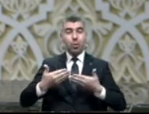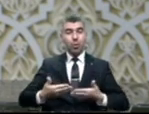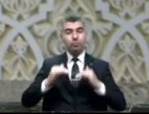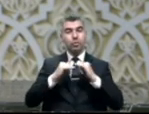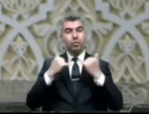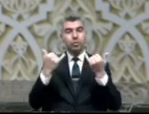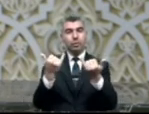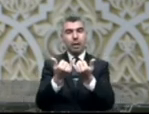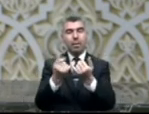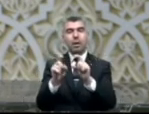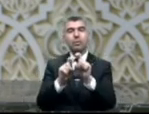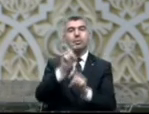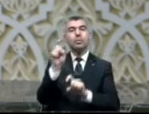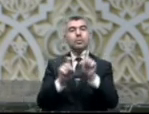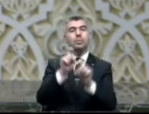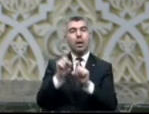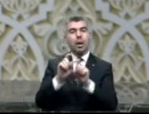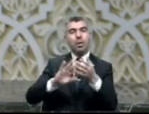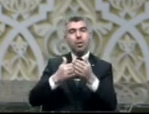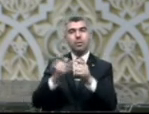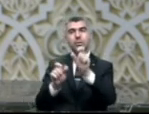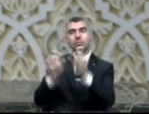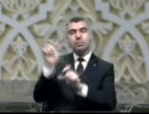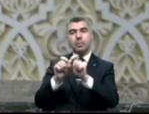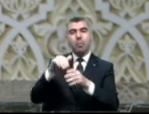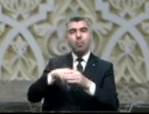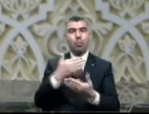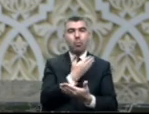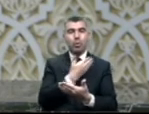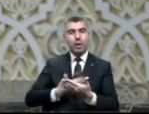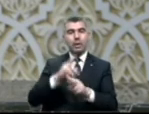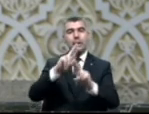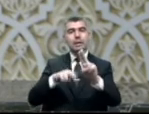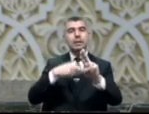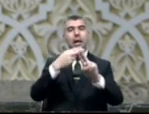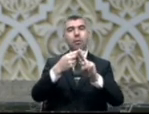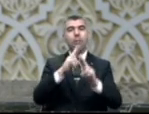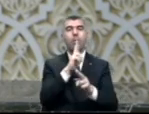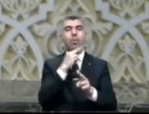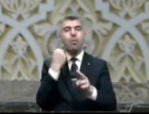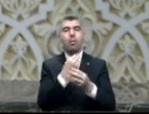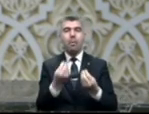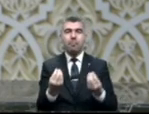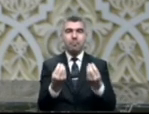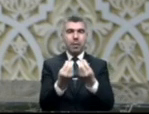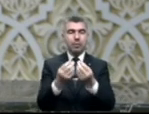الجلسة لأسئلة السيدات والسادة المستشارين وأجوبة الحكومة عليها.